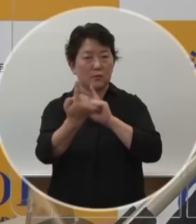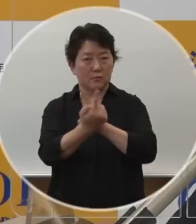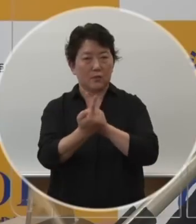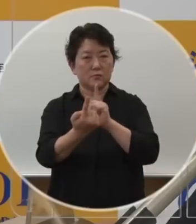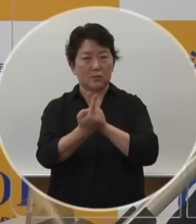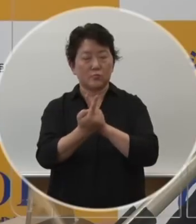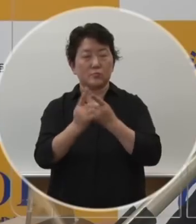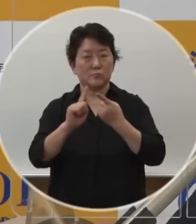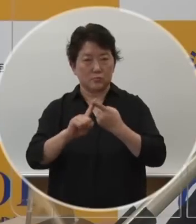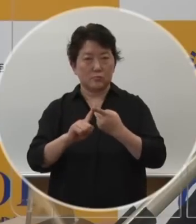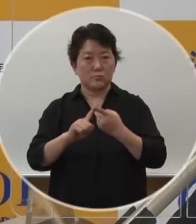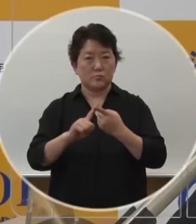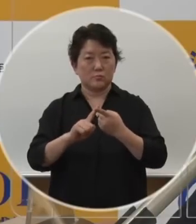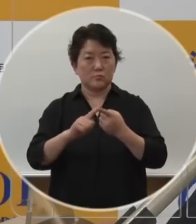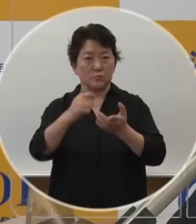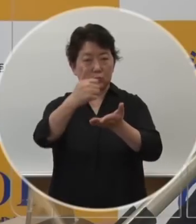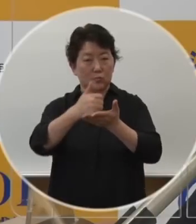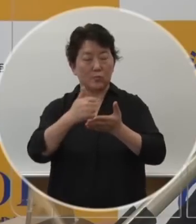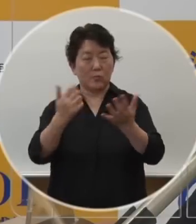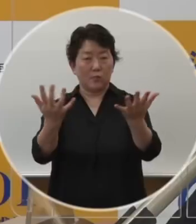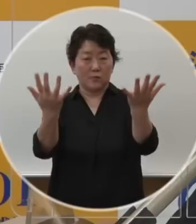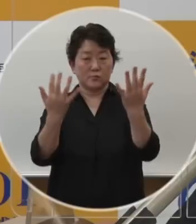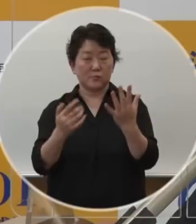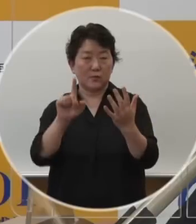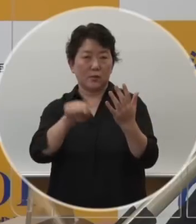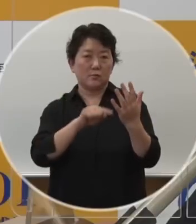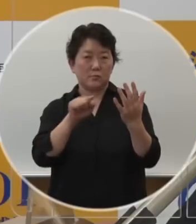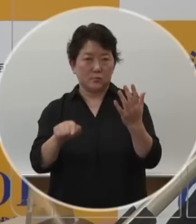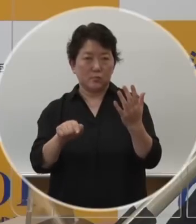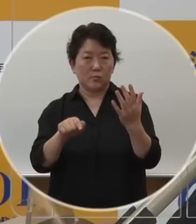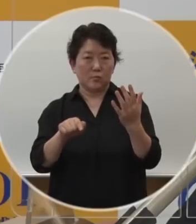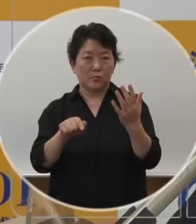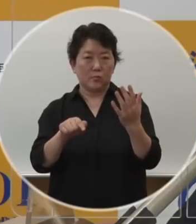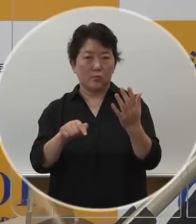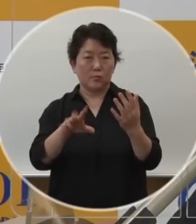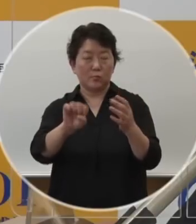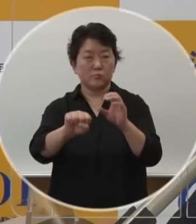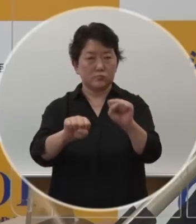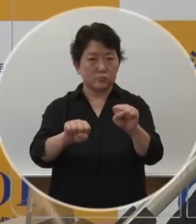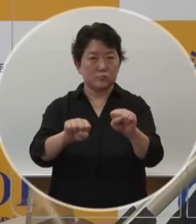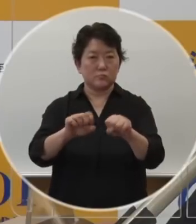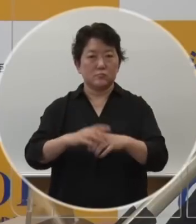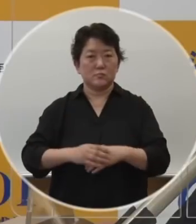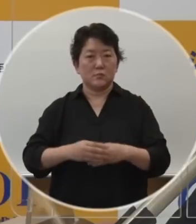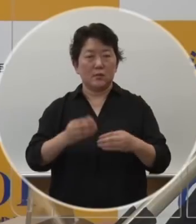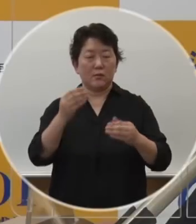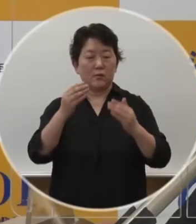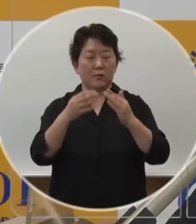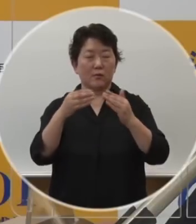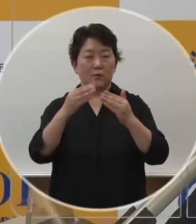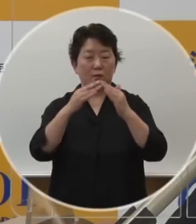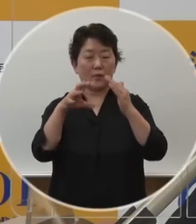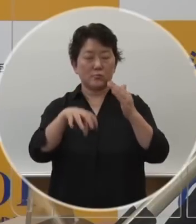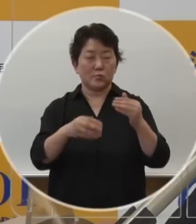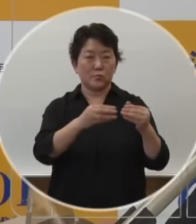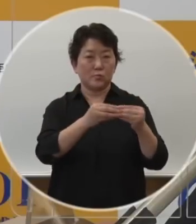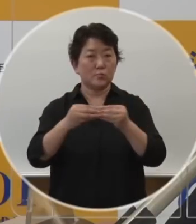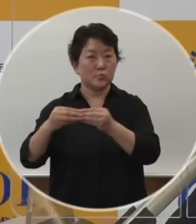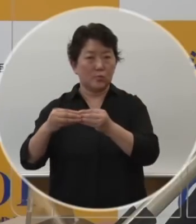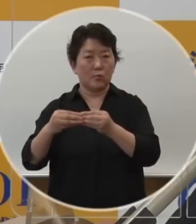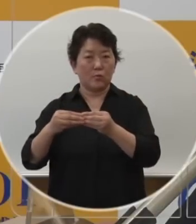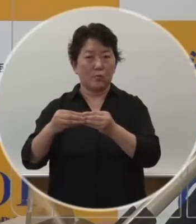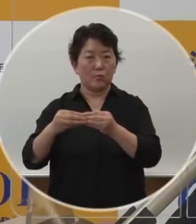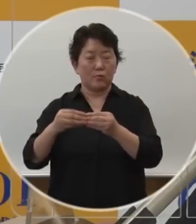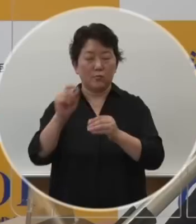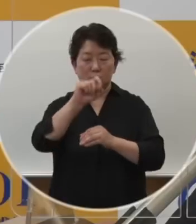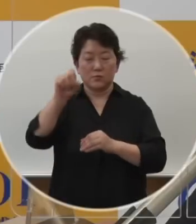え、来場者の特定、会場スタッフによる誘導、ステージ MC からの呼